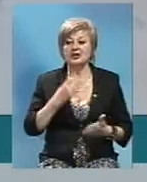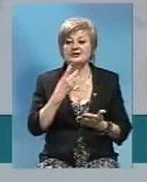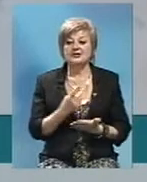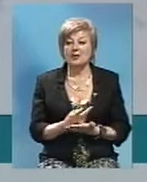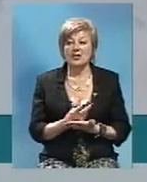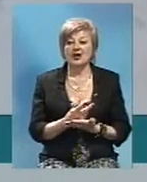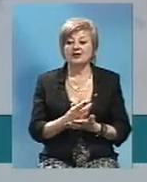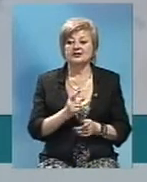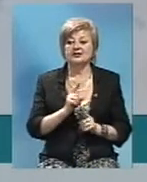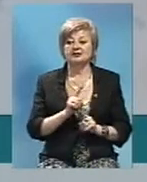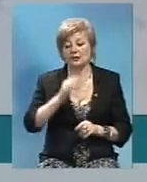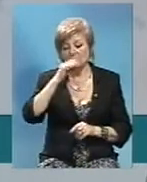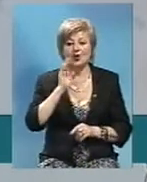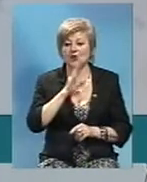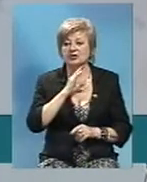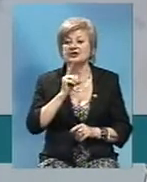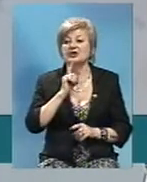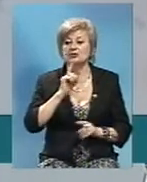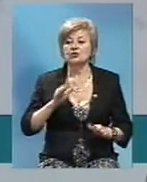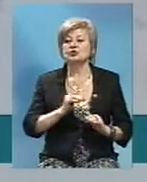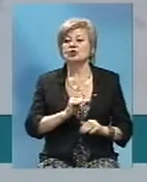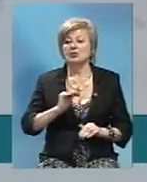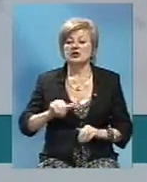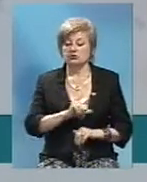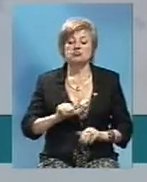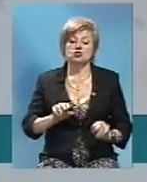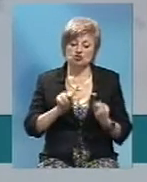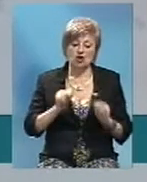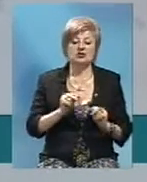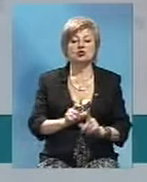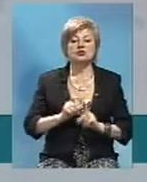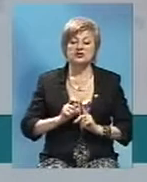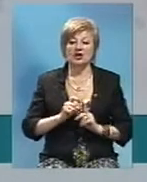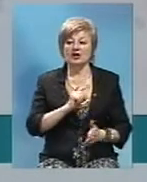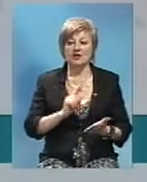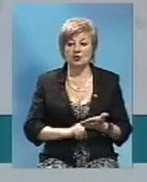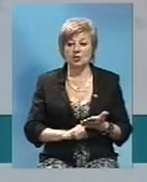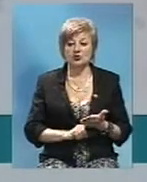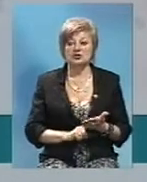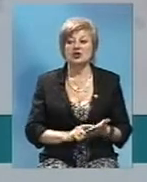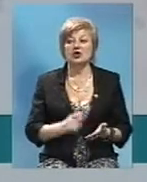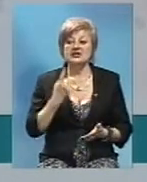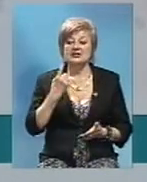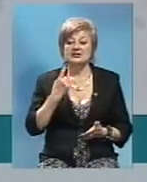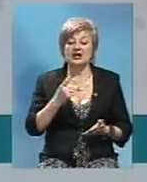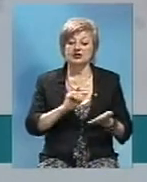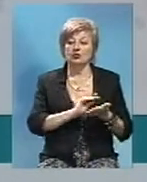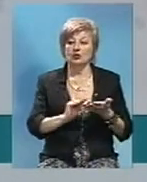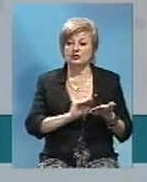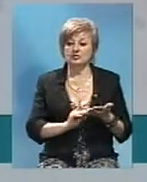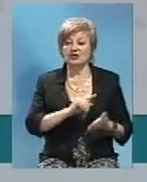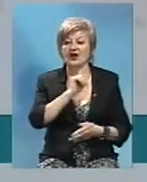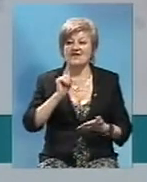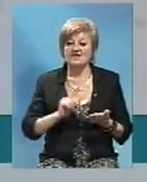из, с точки зрения там, родителей, преподавателей, чтобы ребята максимально честно отвечали на вопросы. Вот. И как показывает практика, у нас с одной стороны написано на анкетке